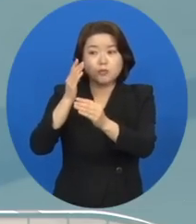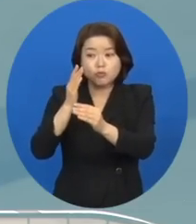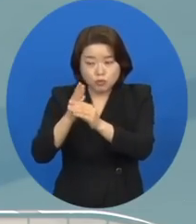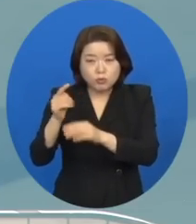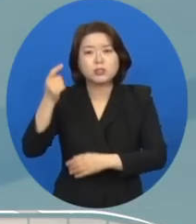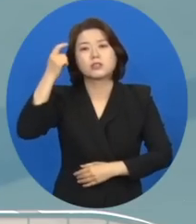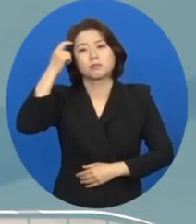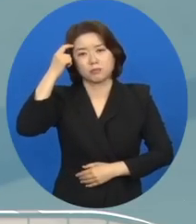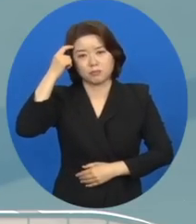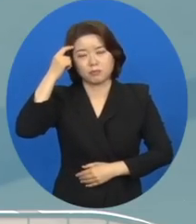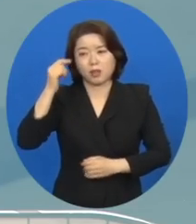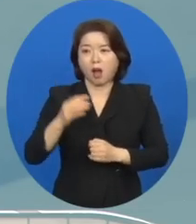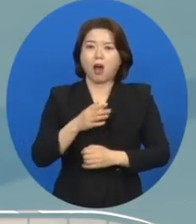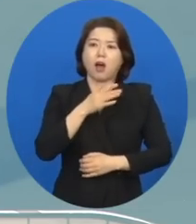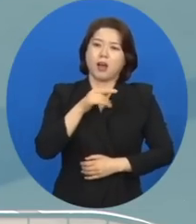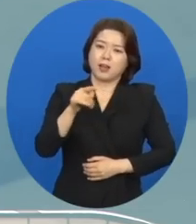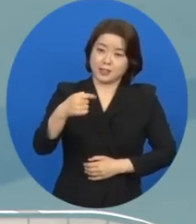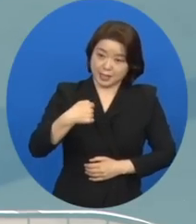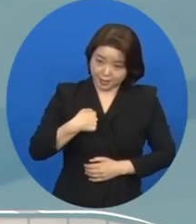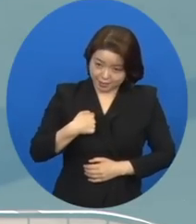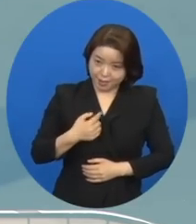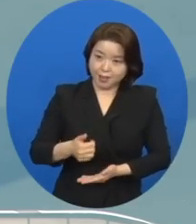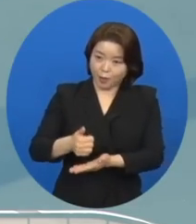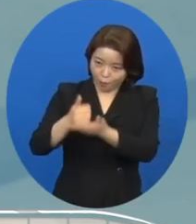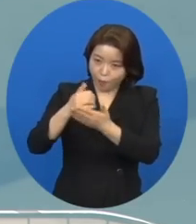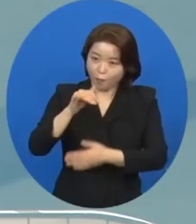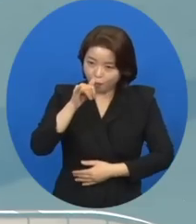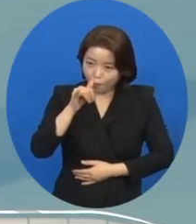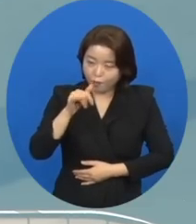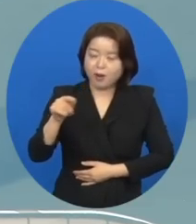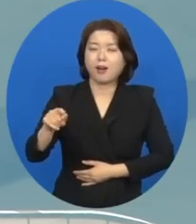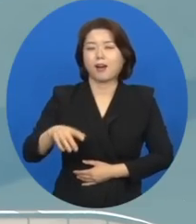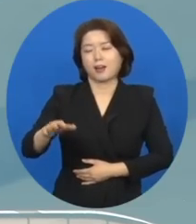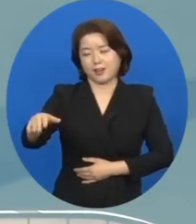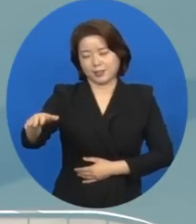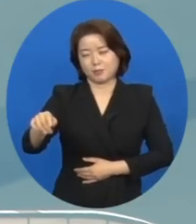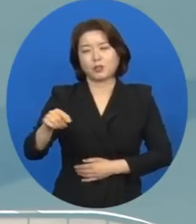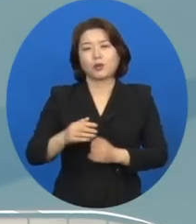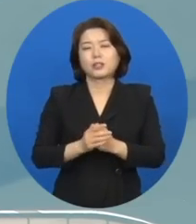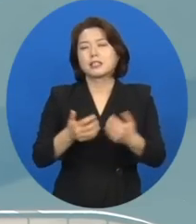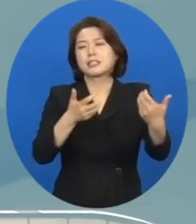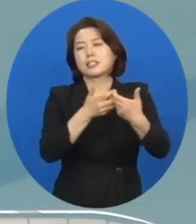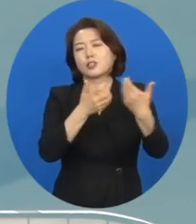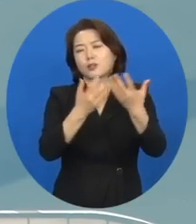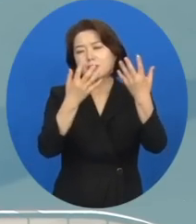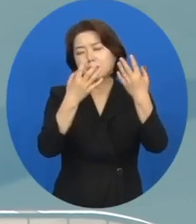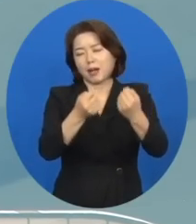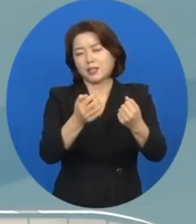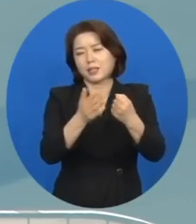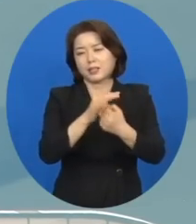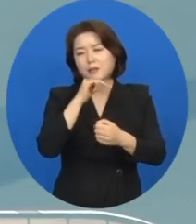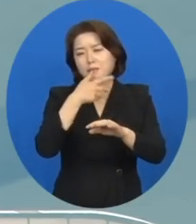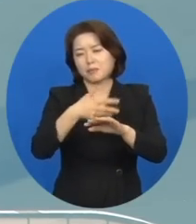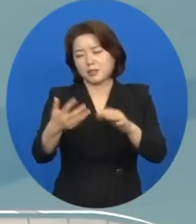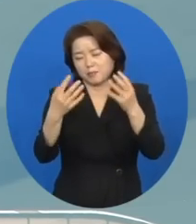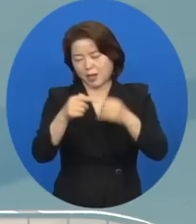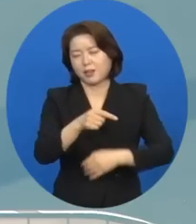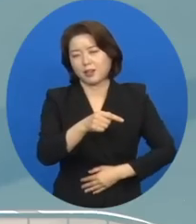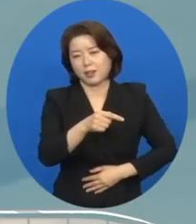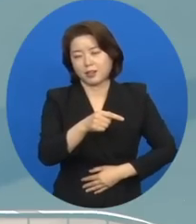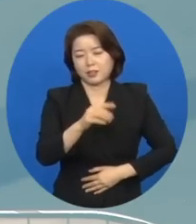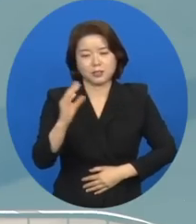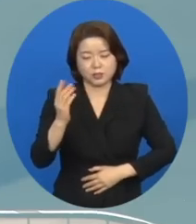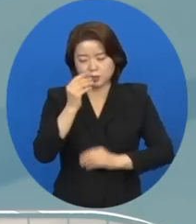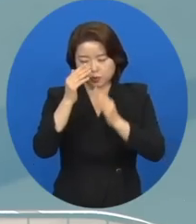나를 이렇게 생각하는구나. 그러나 다윗아, 너는 전쟁을 많이 해서 피를 많이 흘렸으므로 너는 성전을 짓지